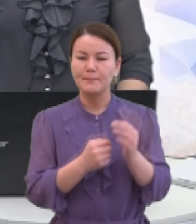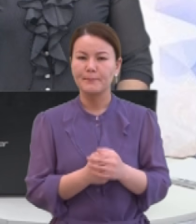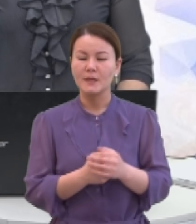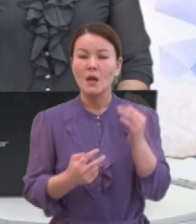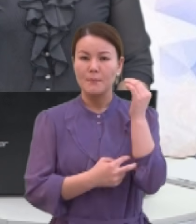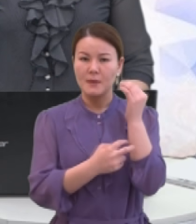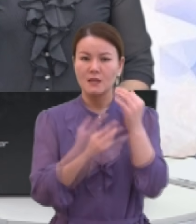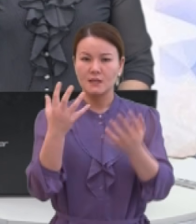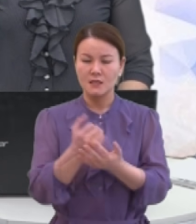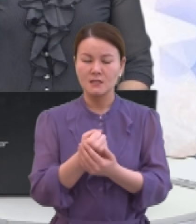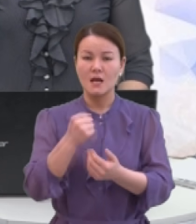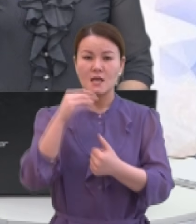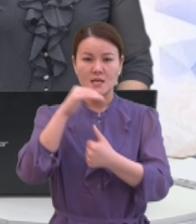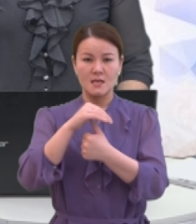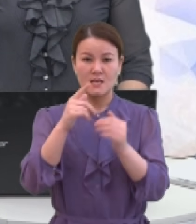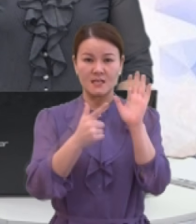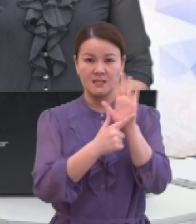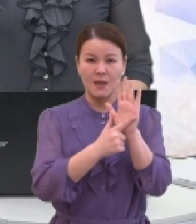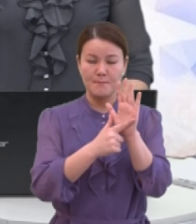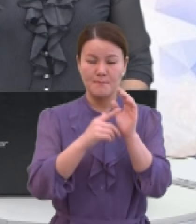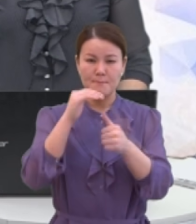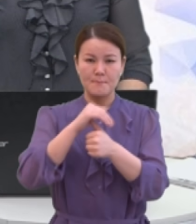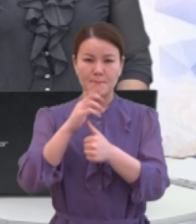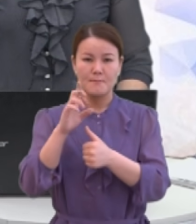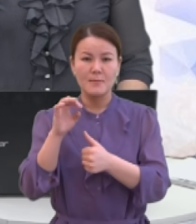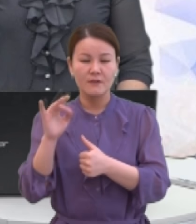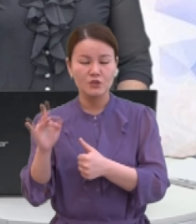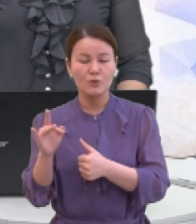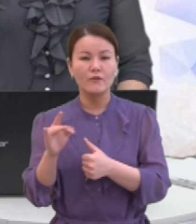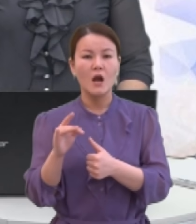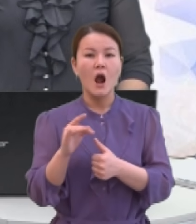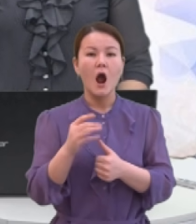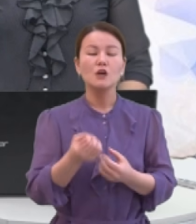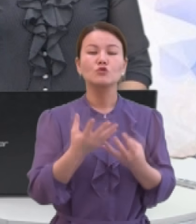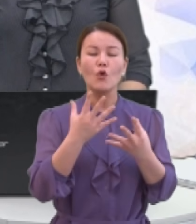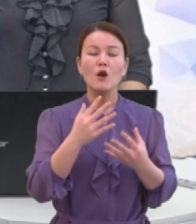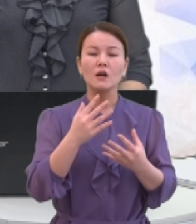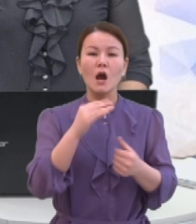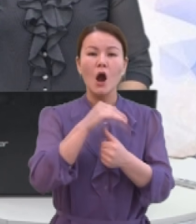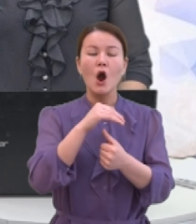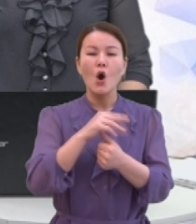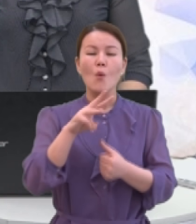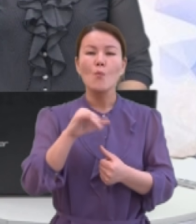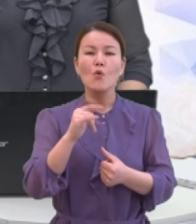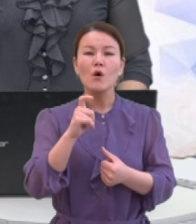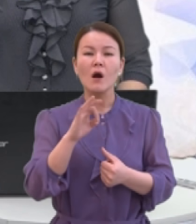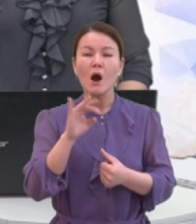нашла 7 боровиков а сколько мухоморов нашего белка